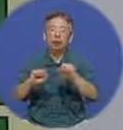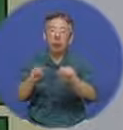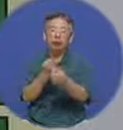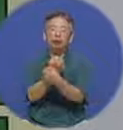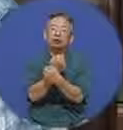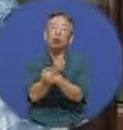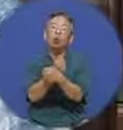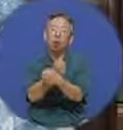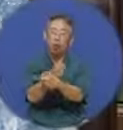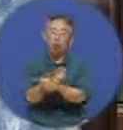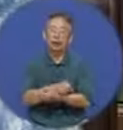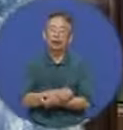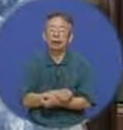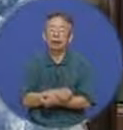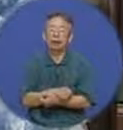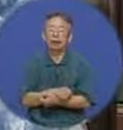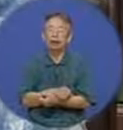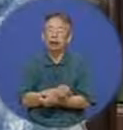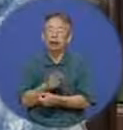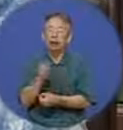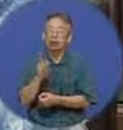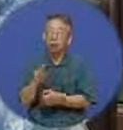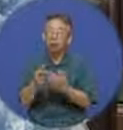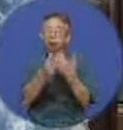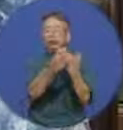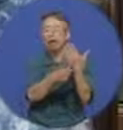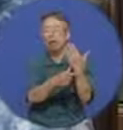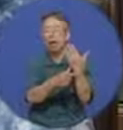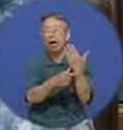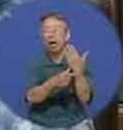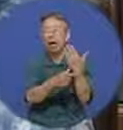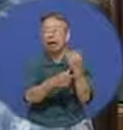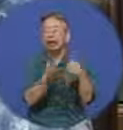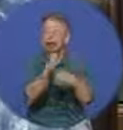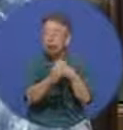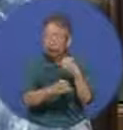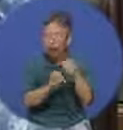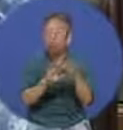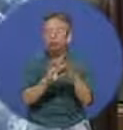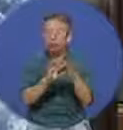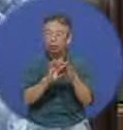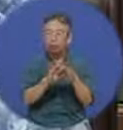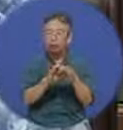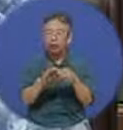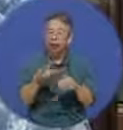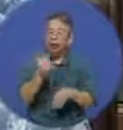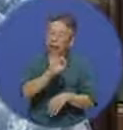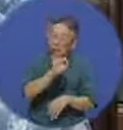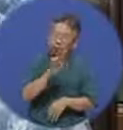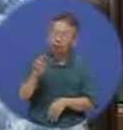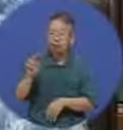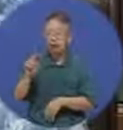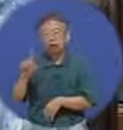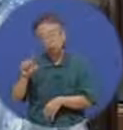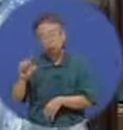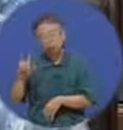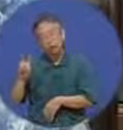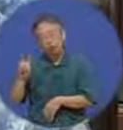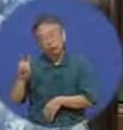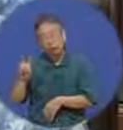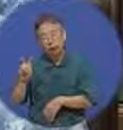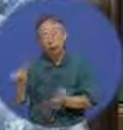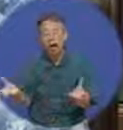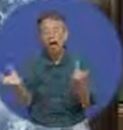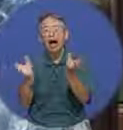なんですけども、 はい、 こういうテーマについてまあ、10人とか15人とか20人とかね揃った